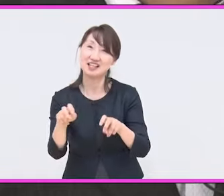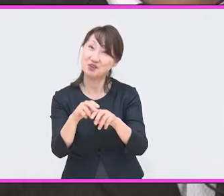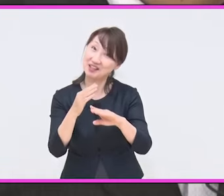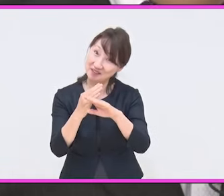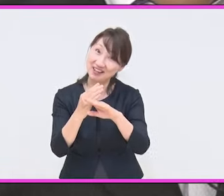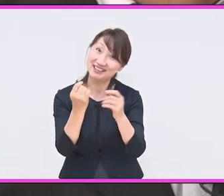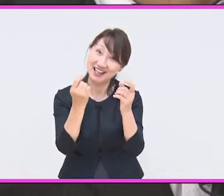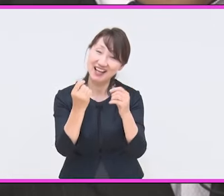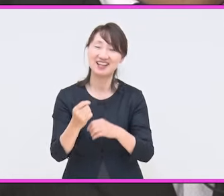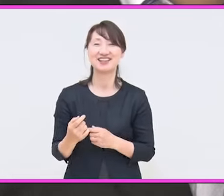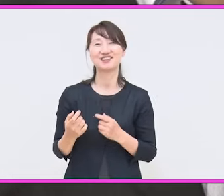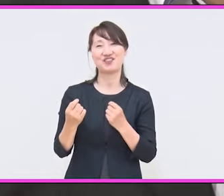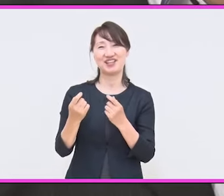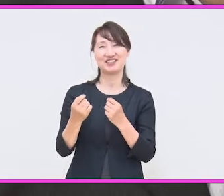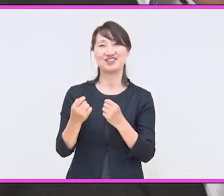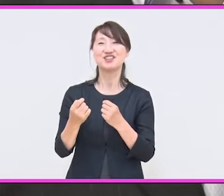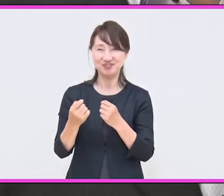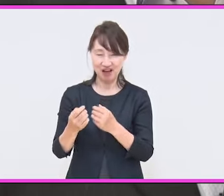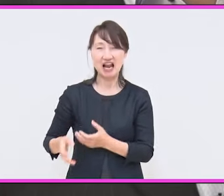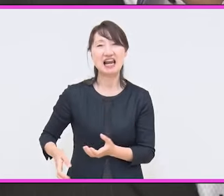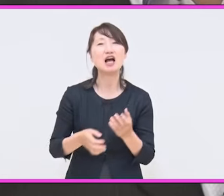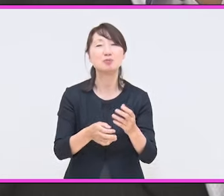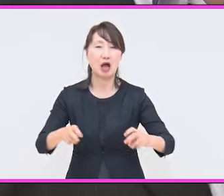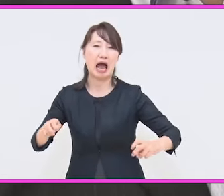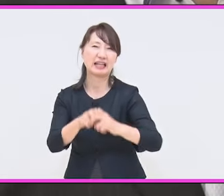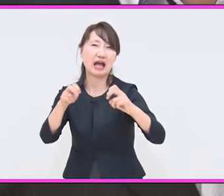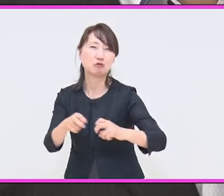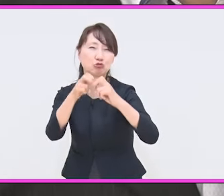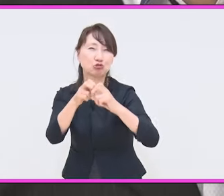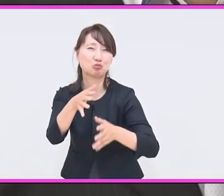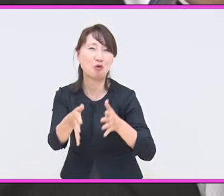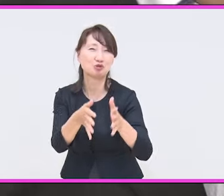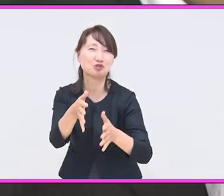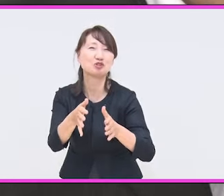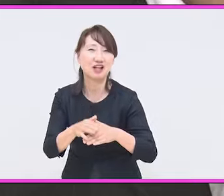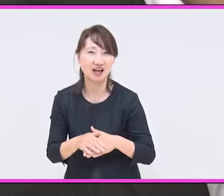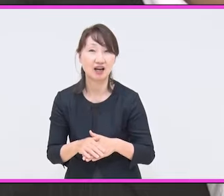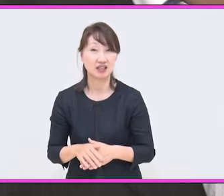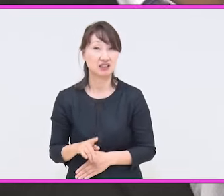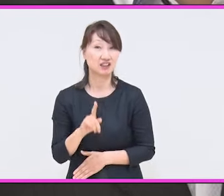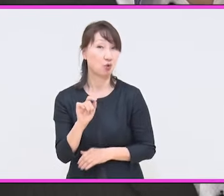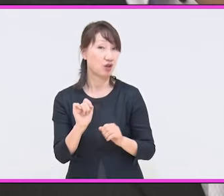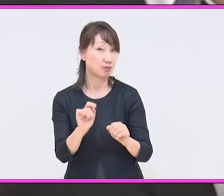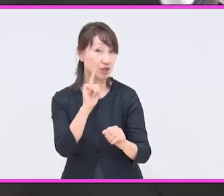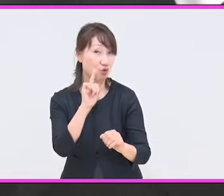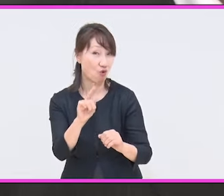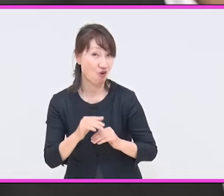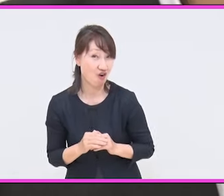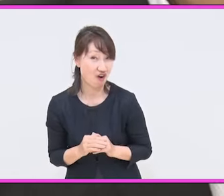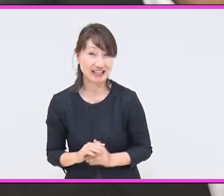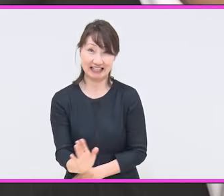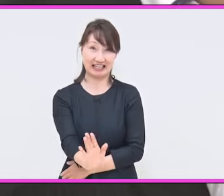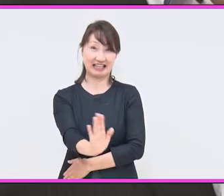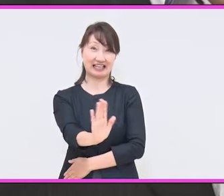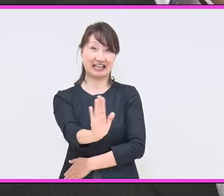ね。 そうですね、あのラグビーほどは、もうラグビーは当たりに行くスポーツなんで、 はい、 ぜひ一度、 いや、大丈夫です 。僕全力で行きます